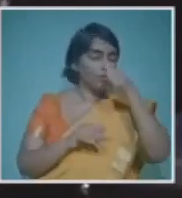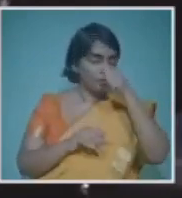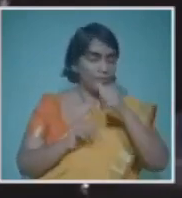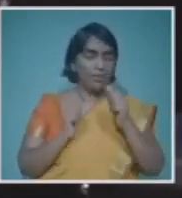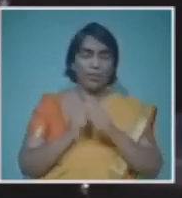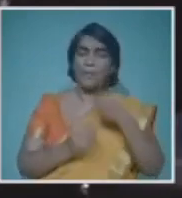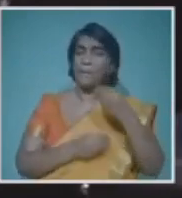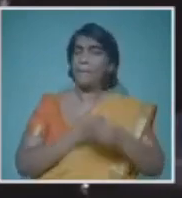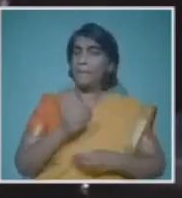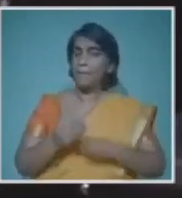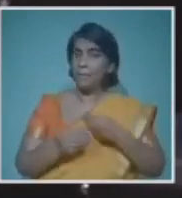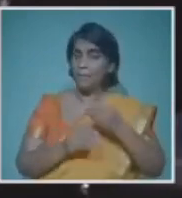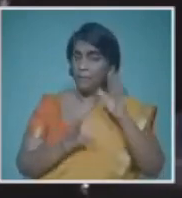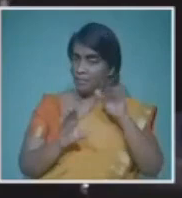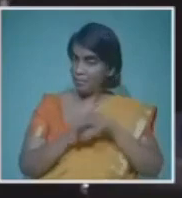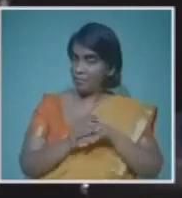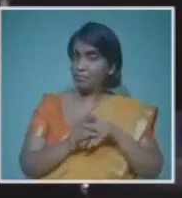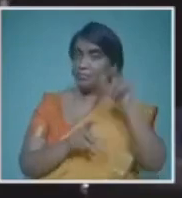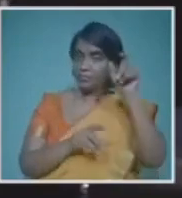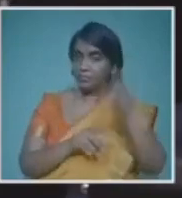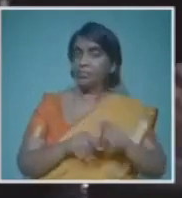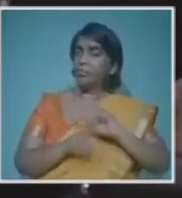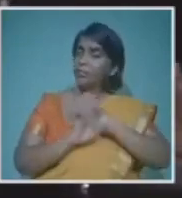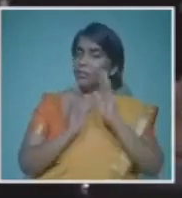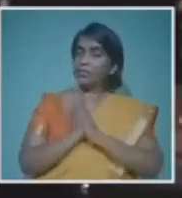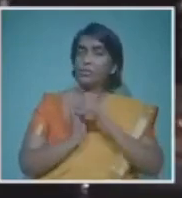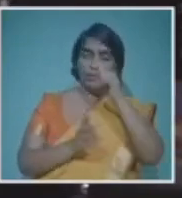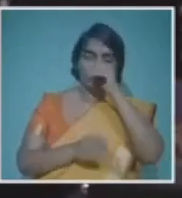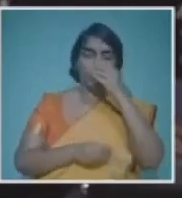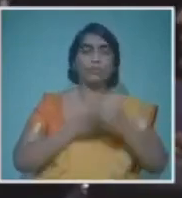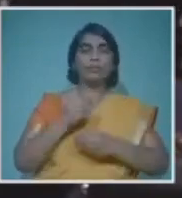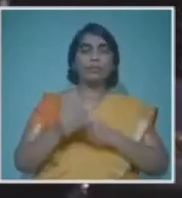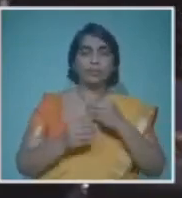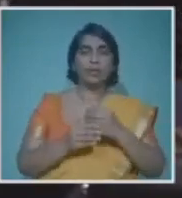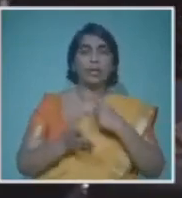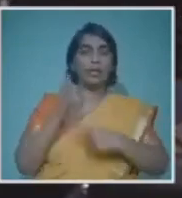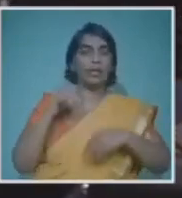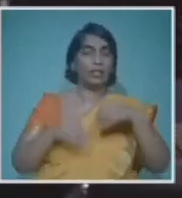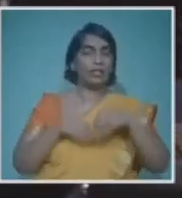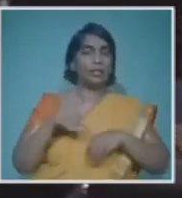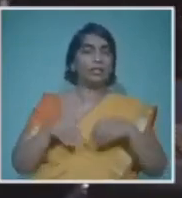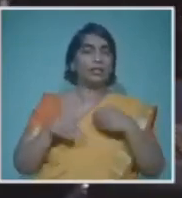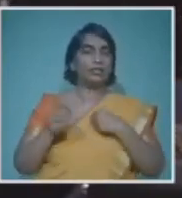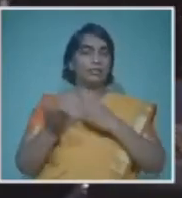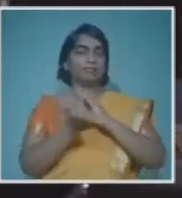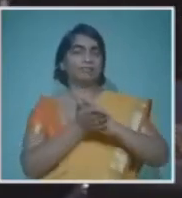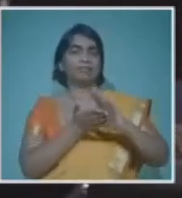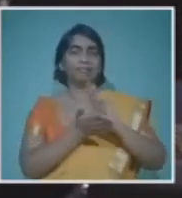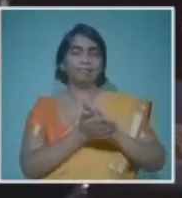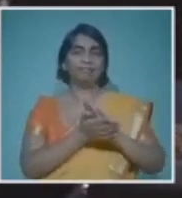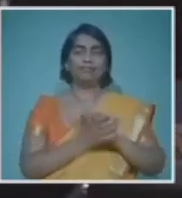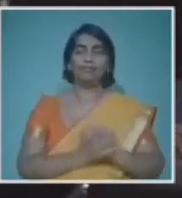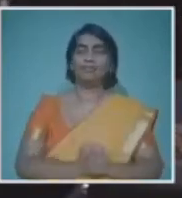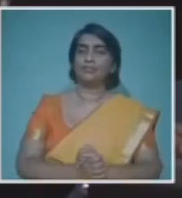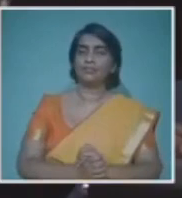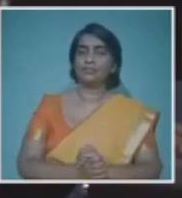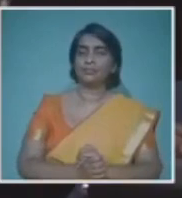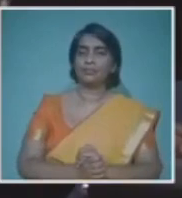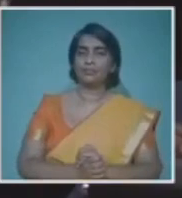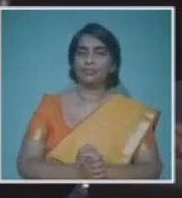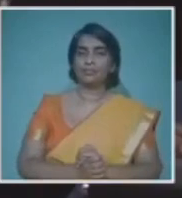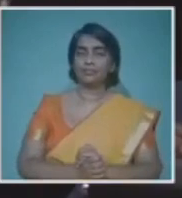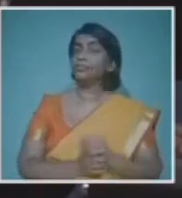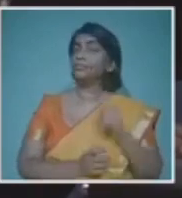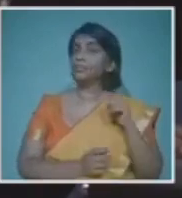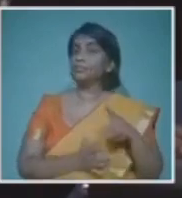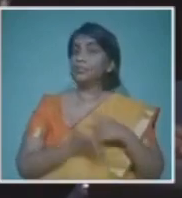කරන ව්‍යාපාරිකෙක් ඉන්නවනම් ඒ හැම ව්‍යාපාරිකයම දේශපාලඥයෙක්ගේ රැකවරණ යටතේ ඉන්න කෙනෙක්.